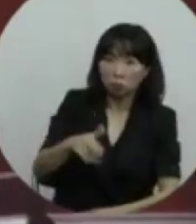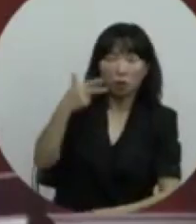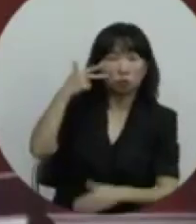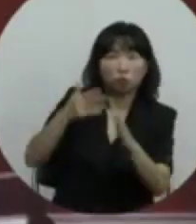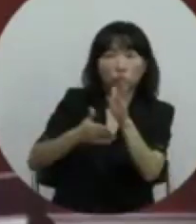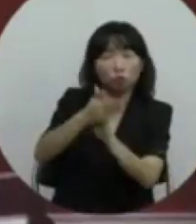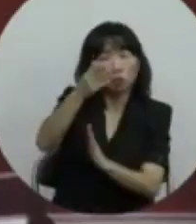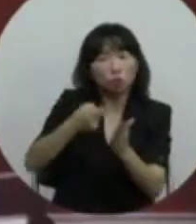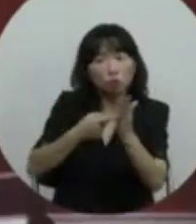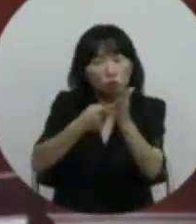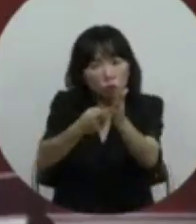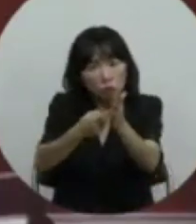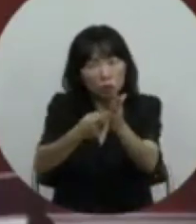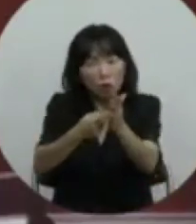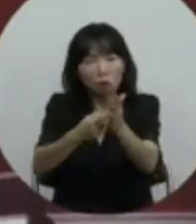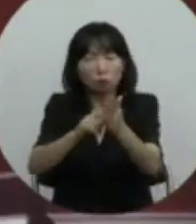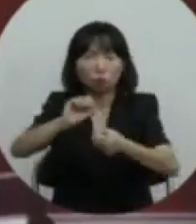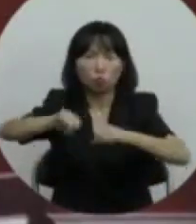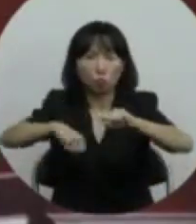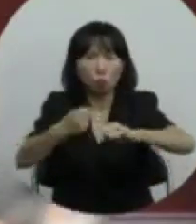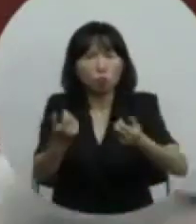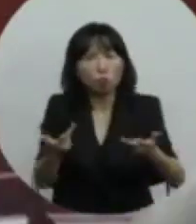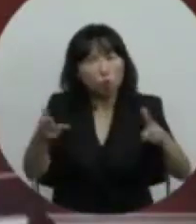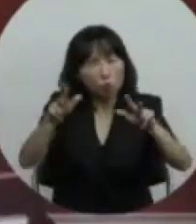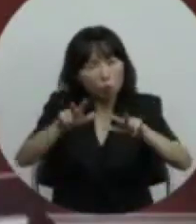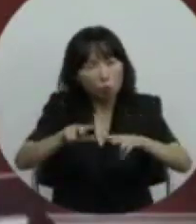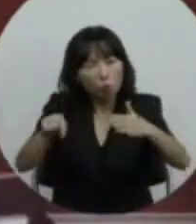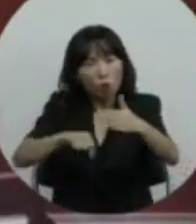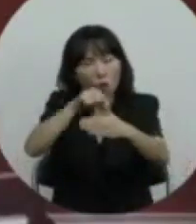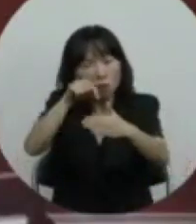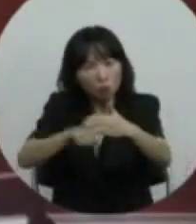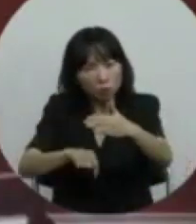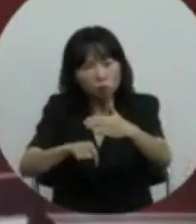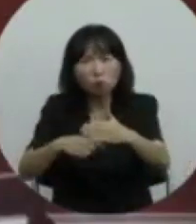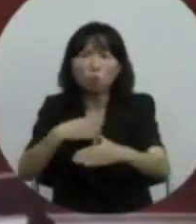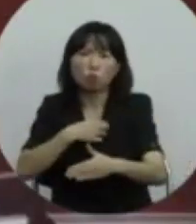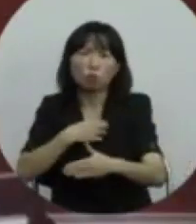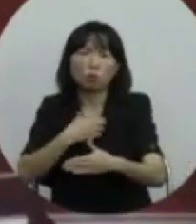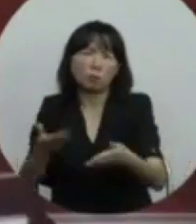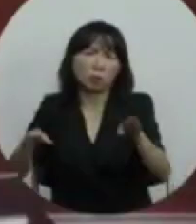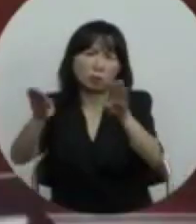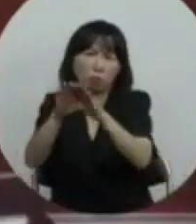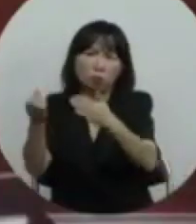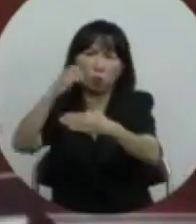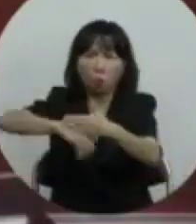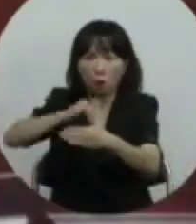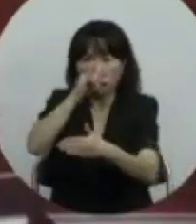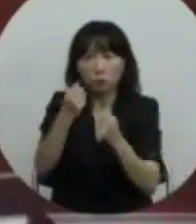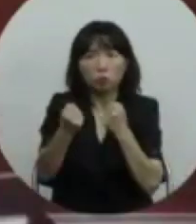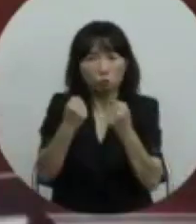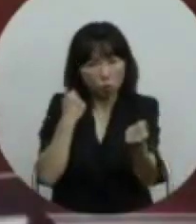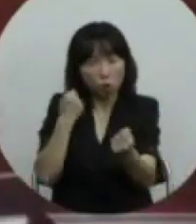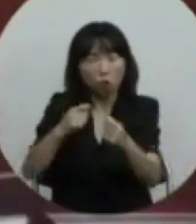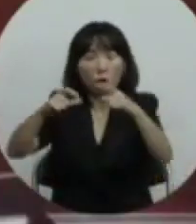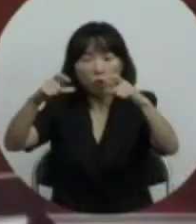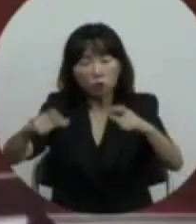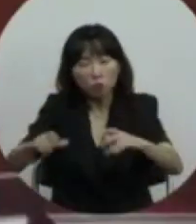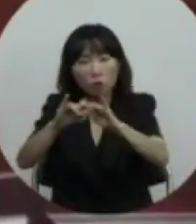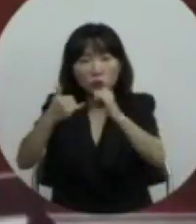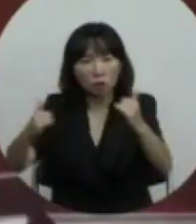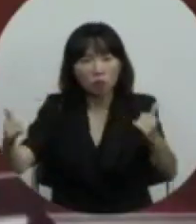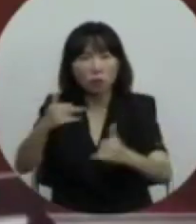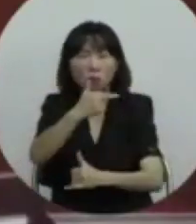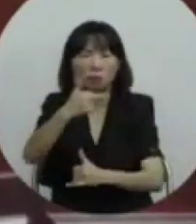여주시에 추진하는 반려동물 테마파크에는 혐오시설이 포함되어 있음에도 불구하고 지역 주민들과